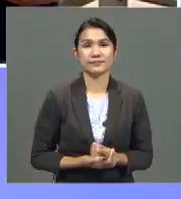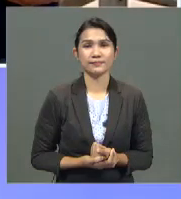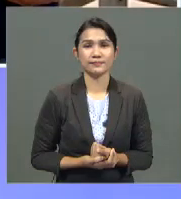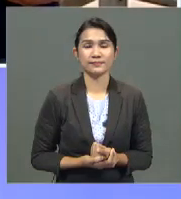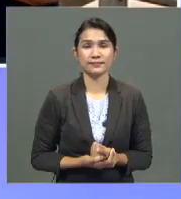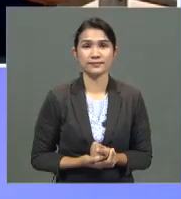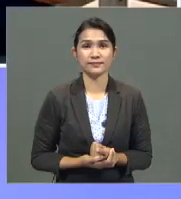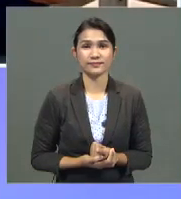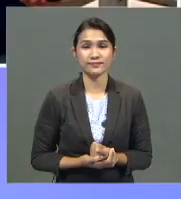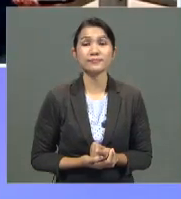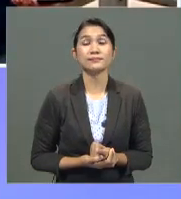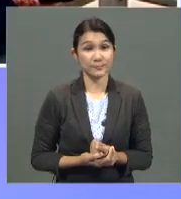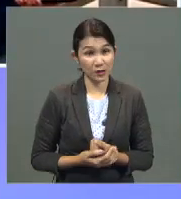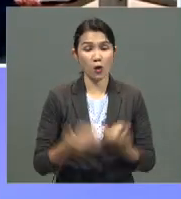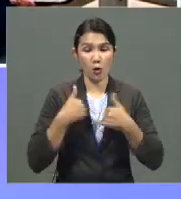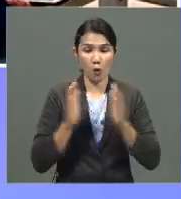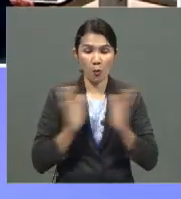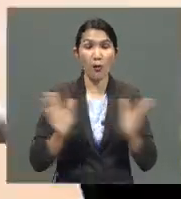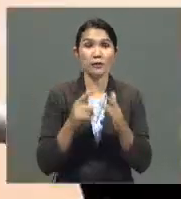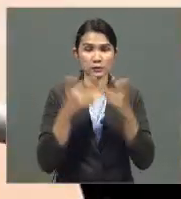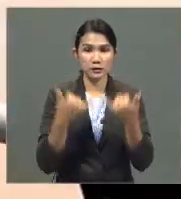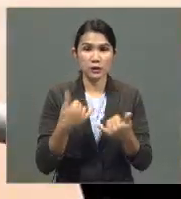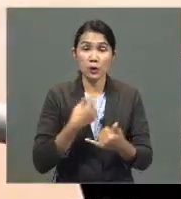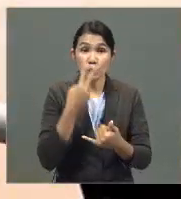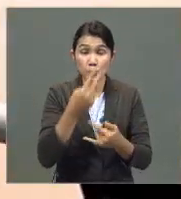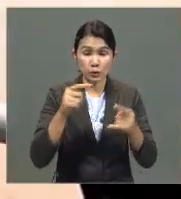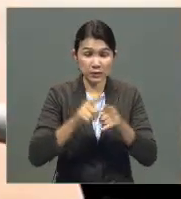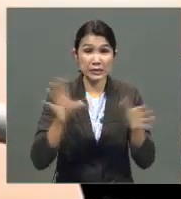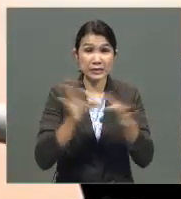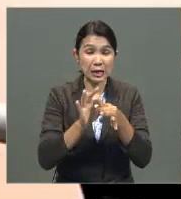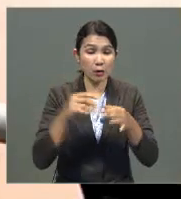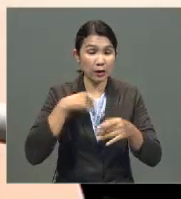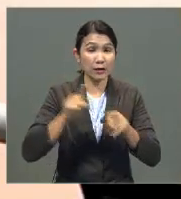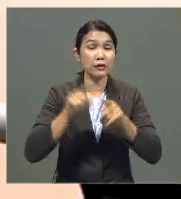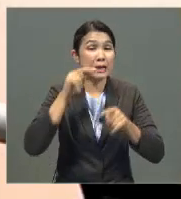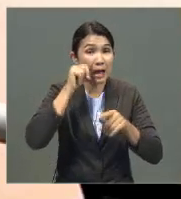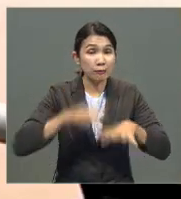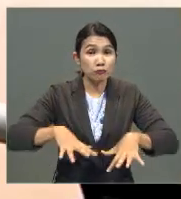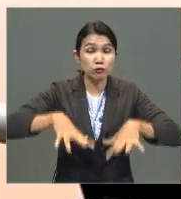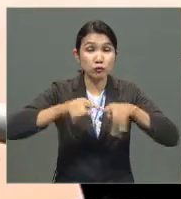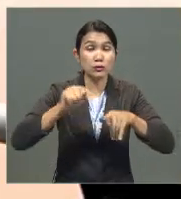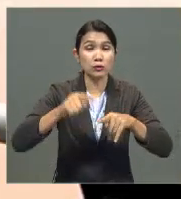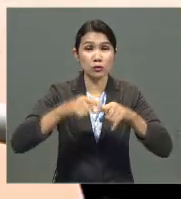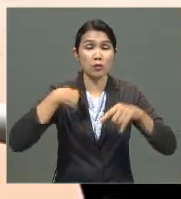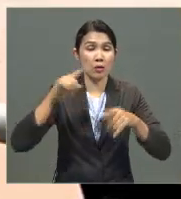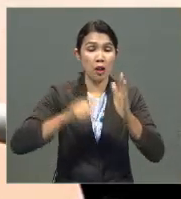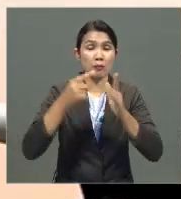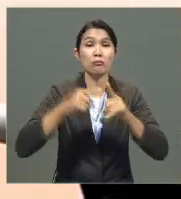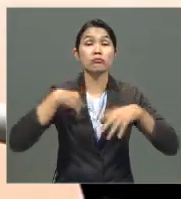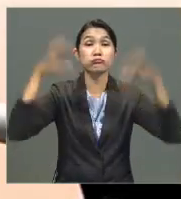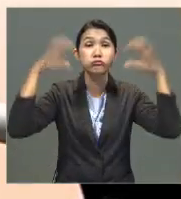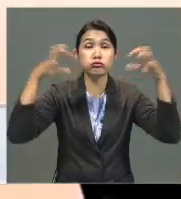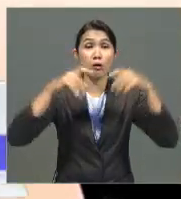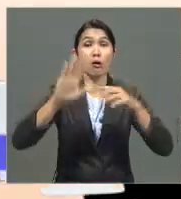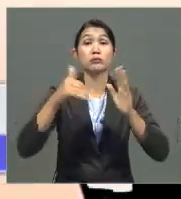โน้ทนะครับผมครับมาตามติดสถานการณ์อุทกภัยครับที่เกิดจากอิทธิพลเรื่องของร่องมรสุมความกดอากาศตามที่พาดผ่าน